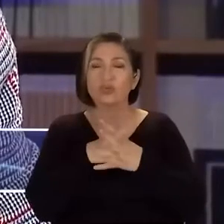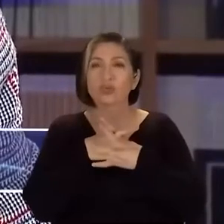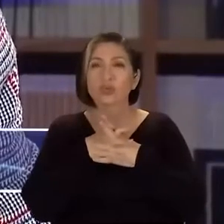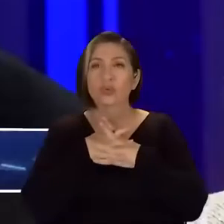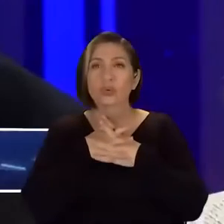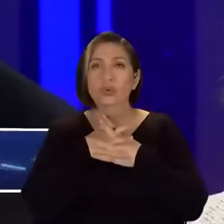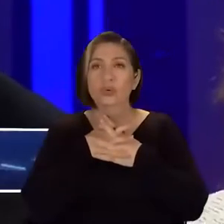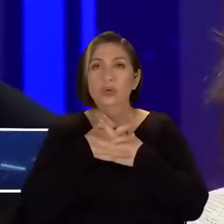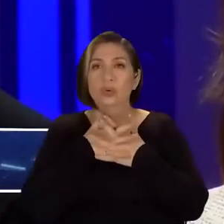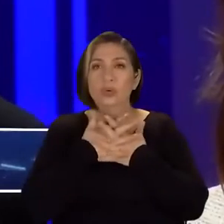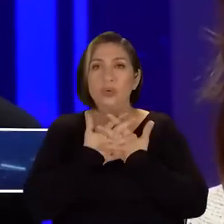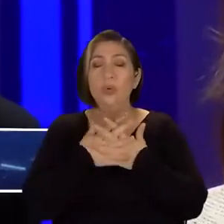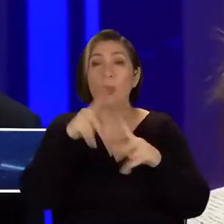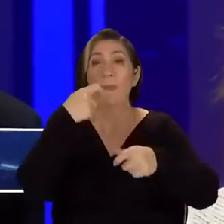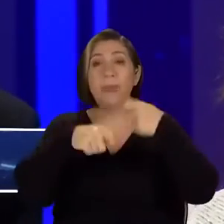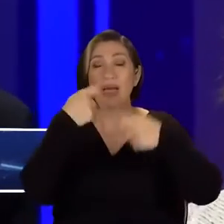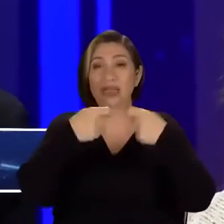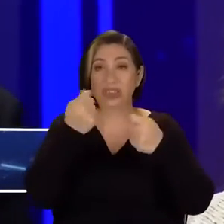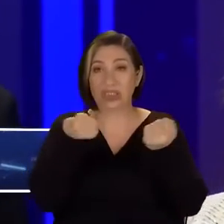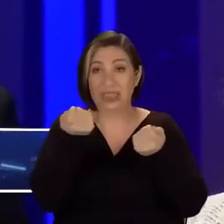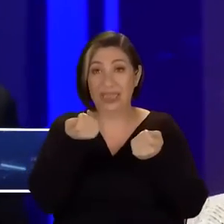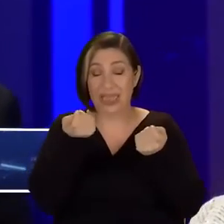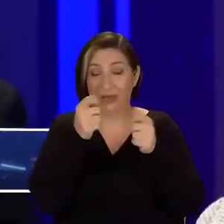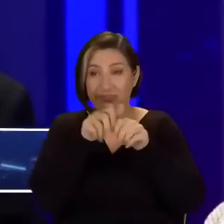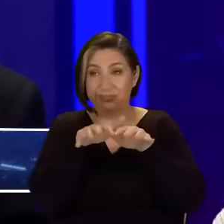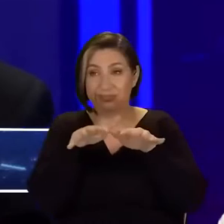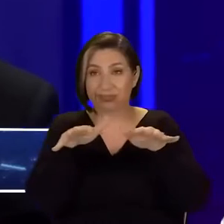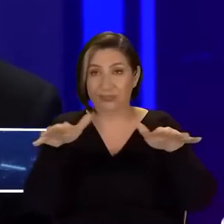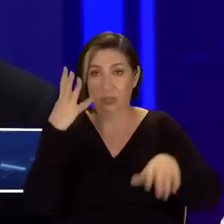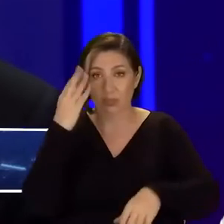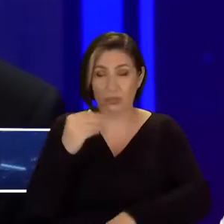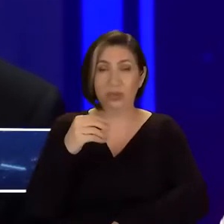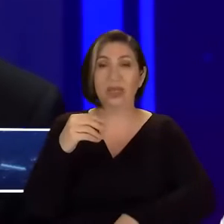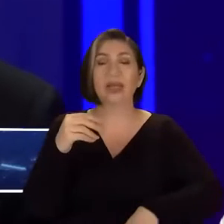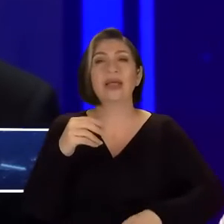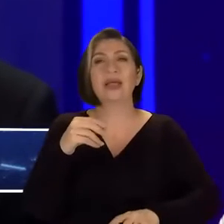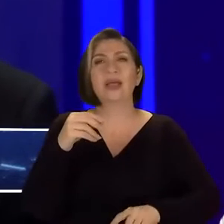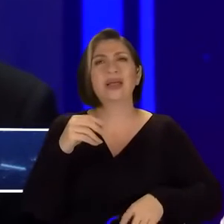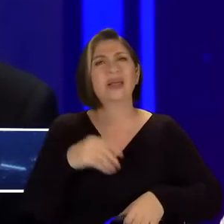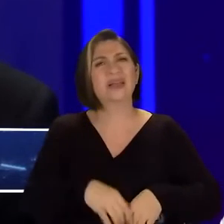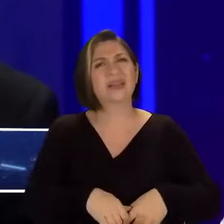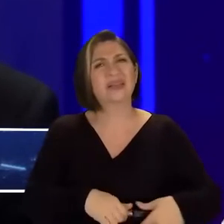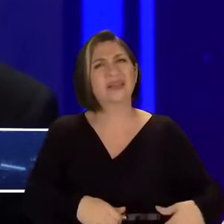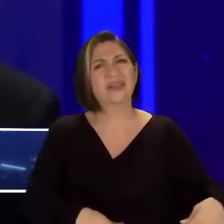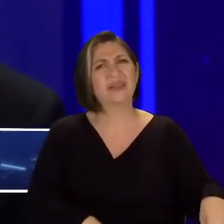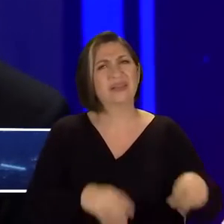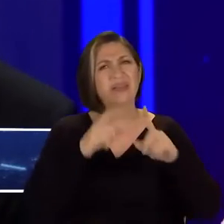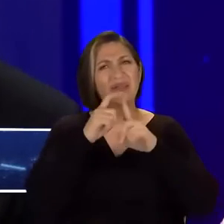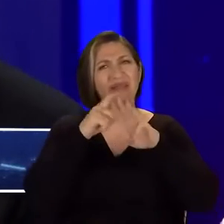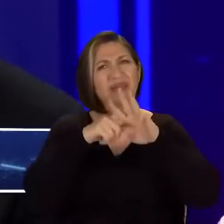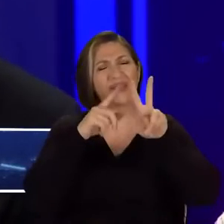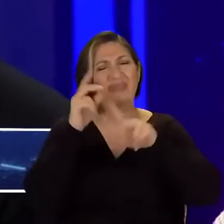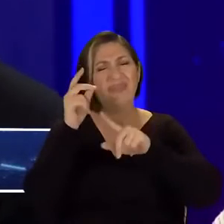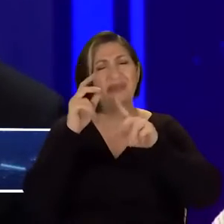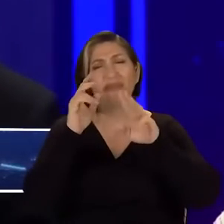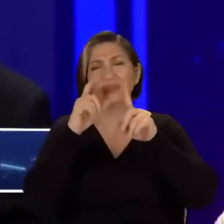bu bankacılık işlemlere yine yayıldığında, şimdi mesela DeFi diye bir şey çıktı son yıllarda.